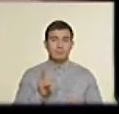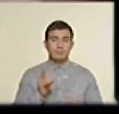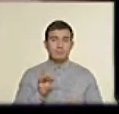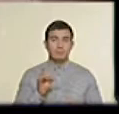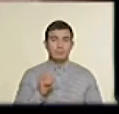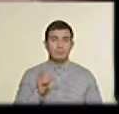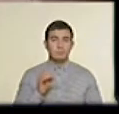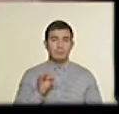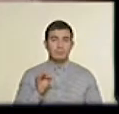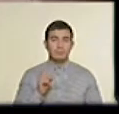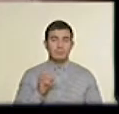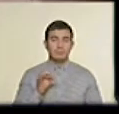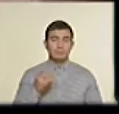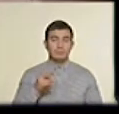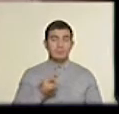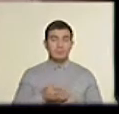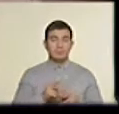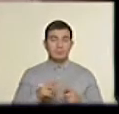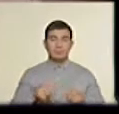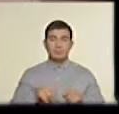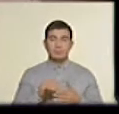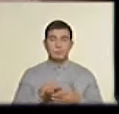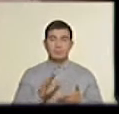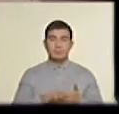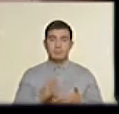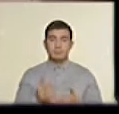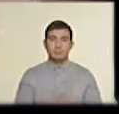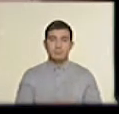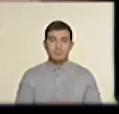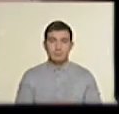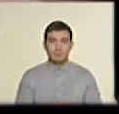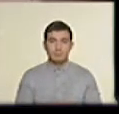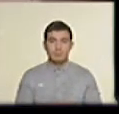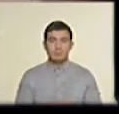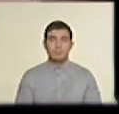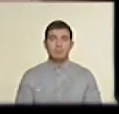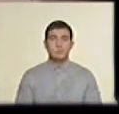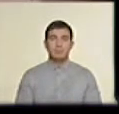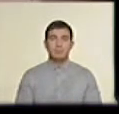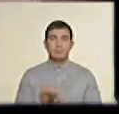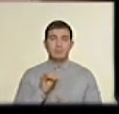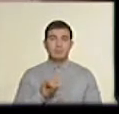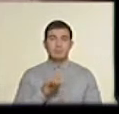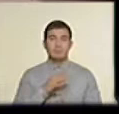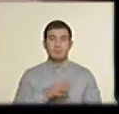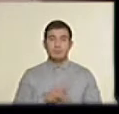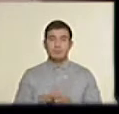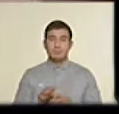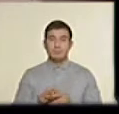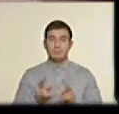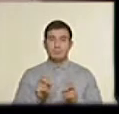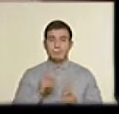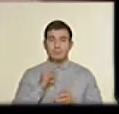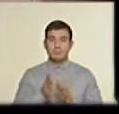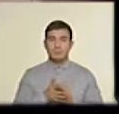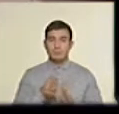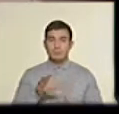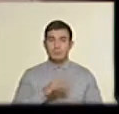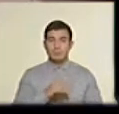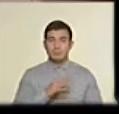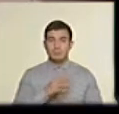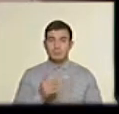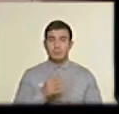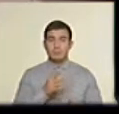bo'lgan obyektlardan biriga ta'rif yozing. Demak, ushbu topshiriqlarimiz sizlarga tushunarli bo'lgan bo'lsa,